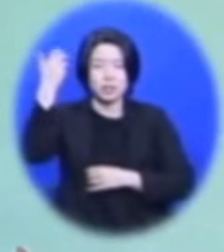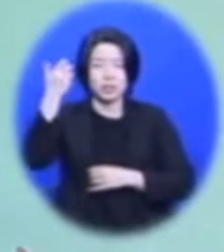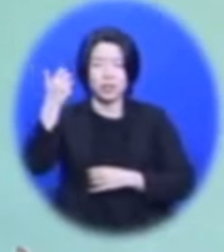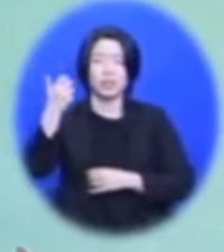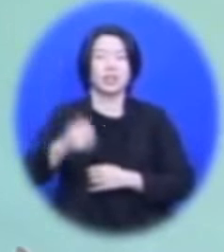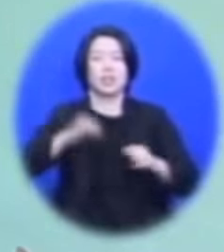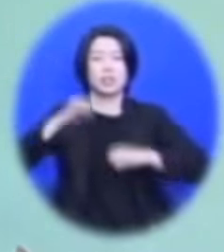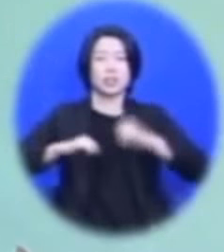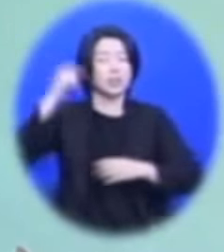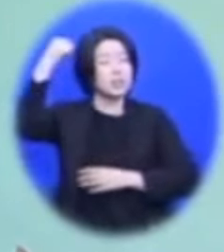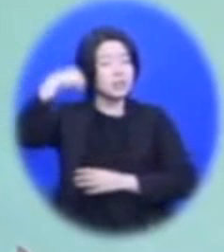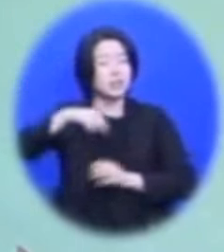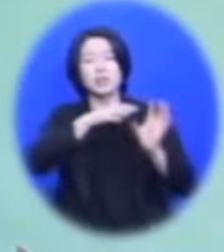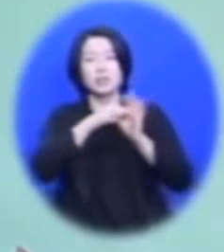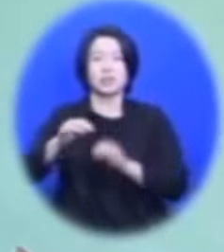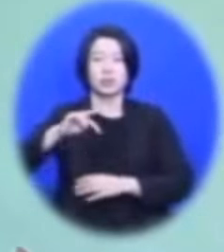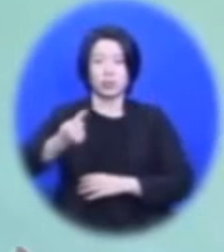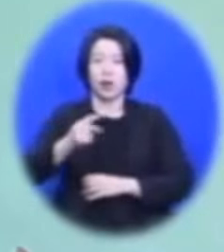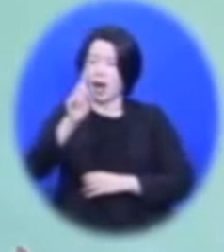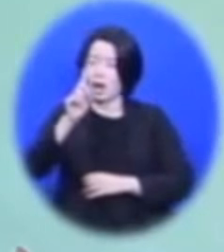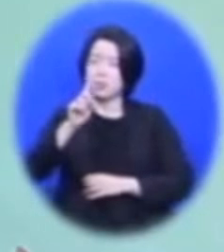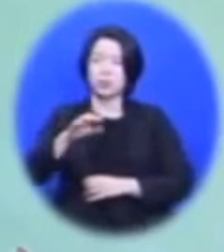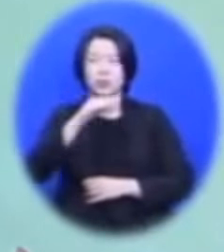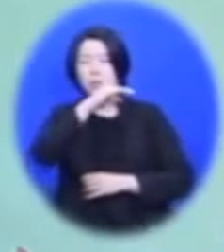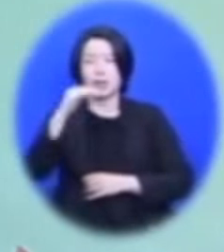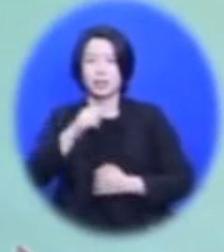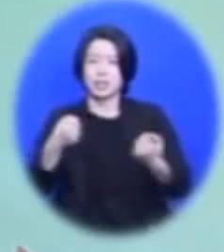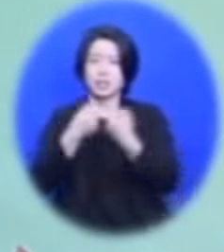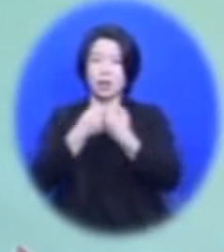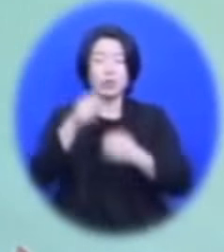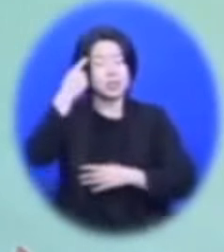너가 그렇게 느끼면서도 한 번 더 제대로 싸워보려고 안 하냐.